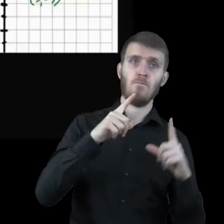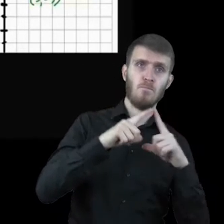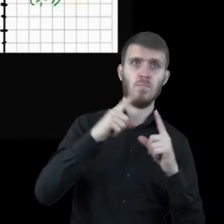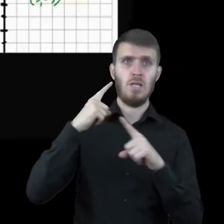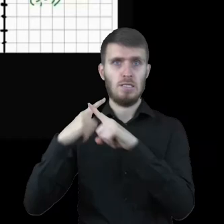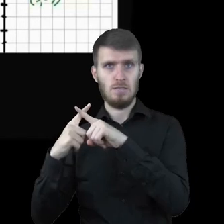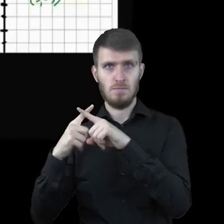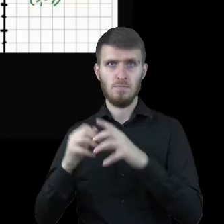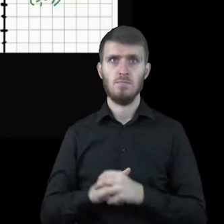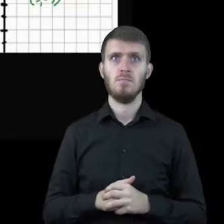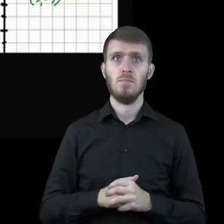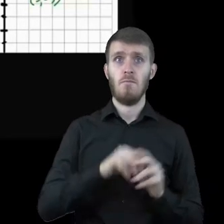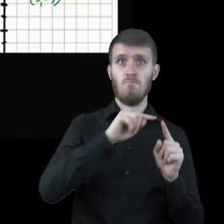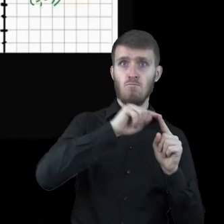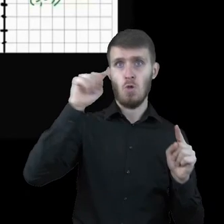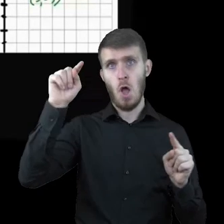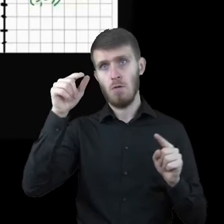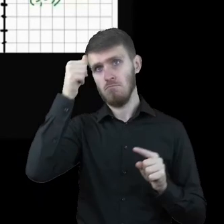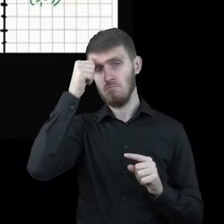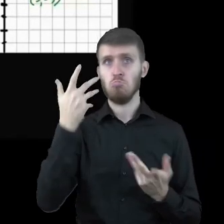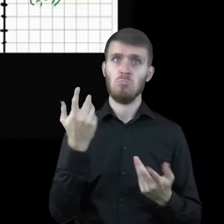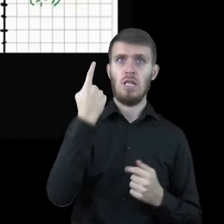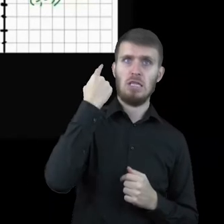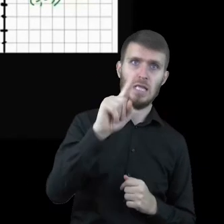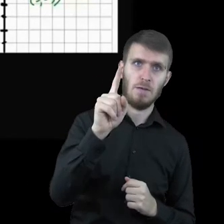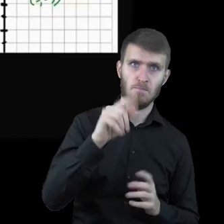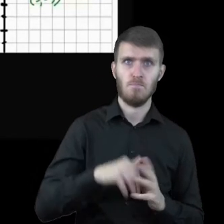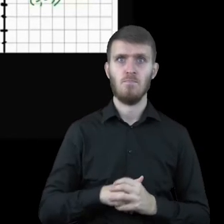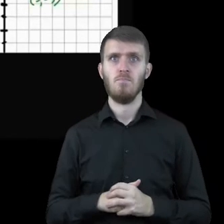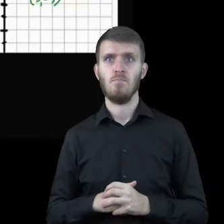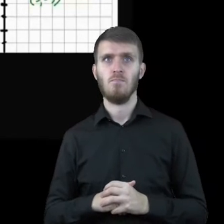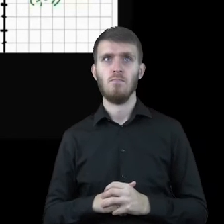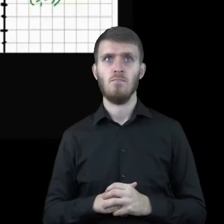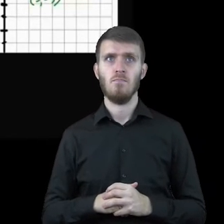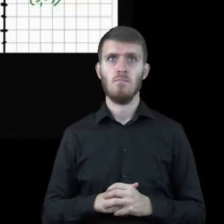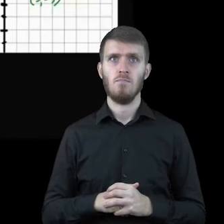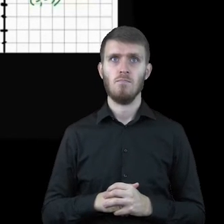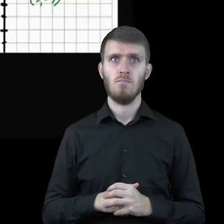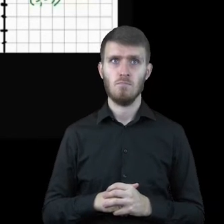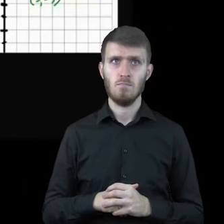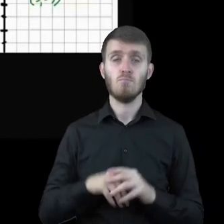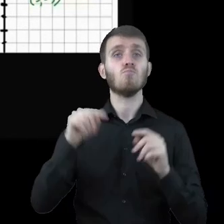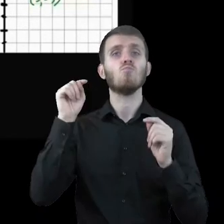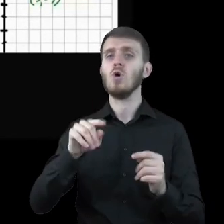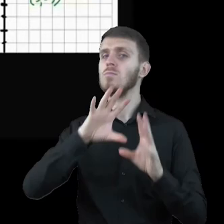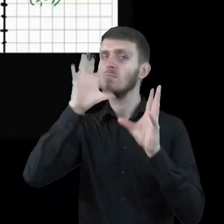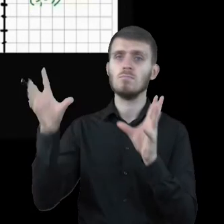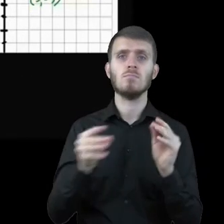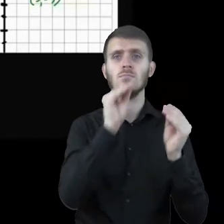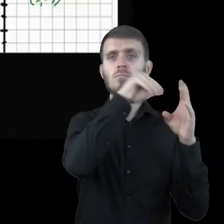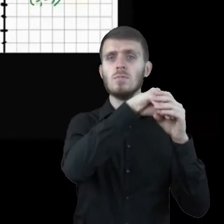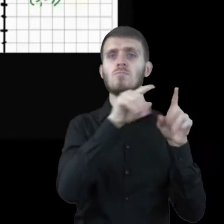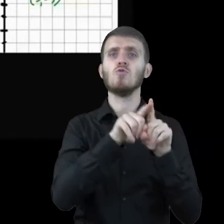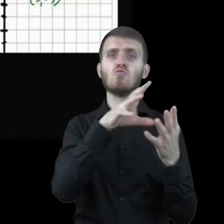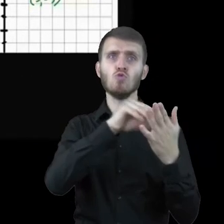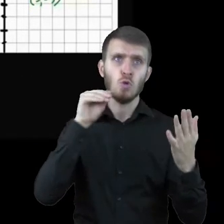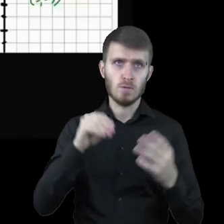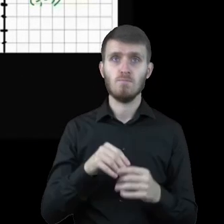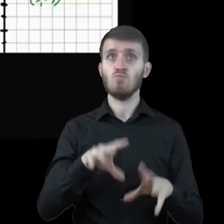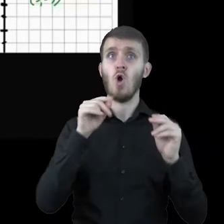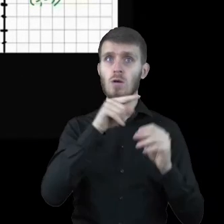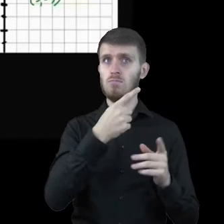delta X. No i jeżeli to nazwiemy D, no to mamy takie równanie, że D